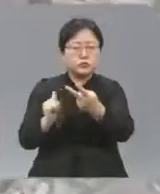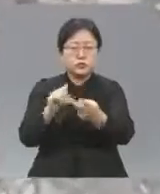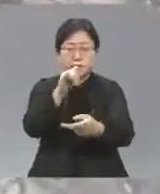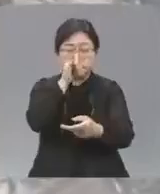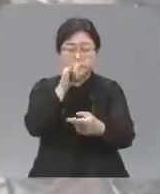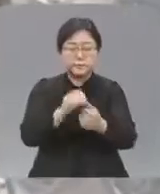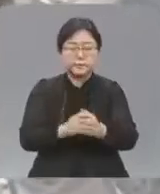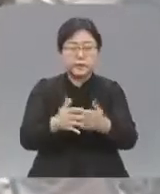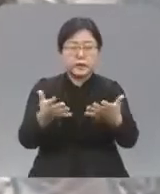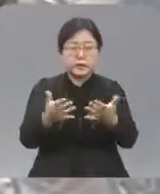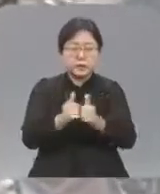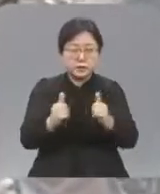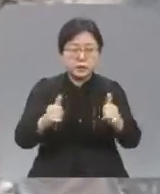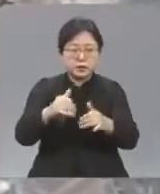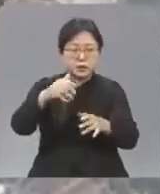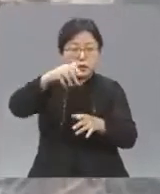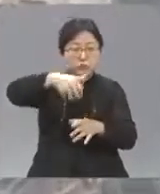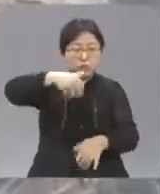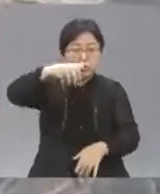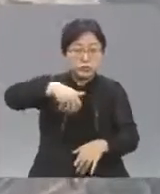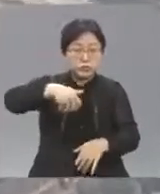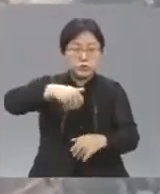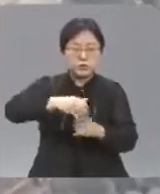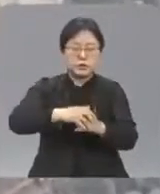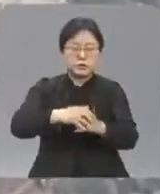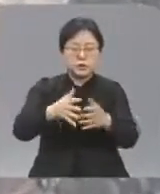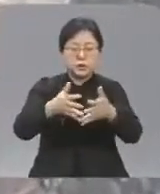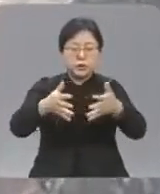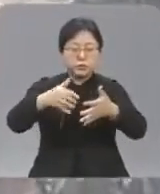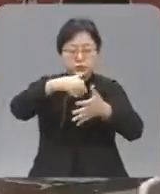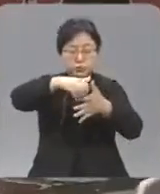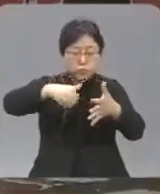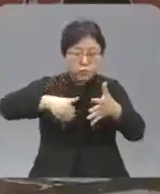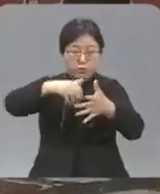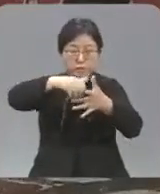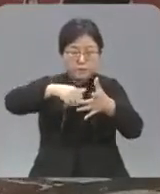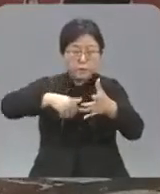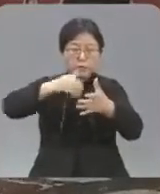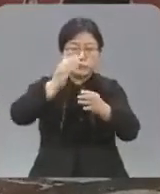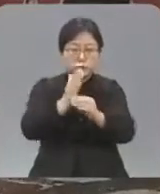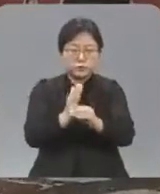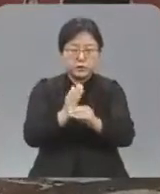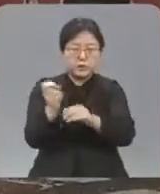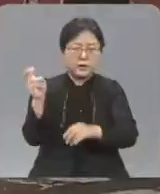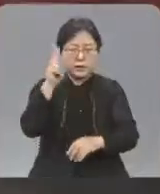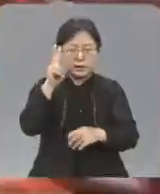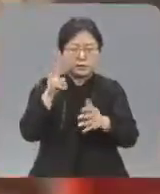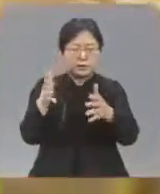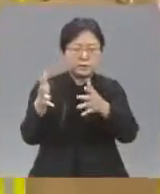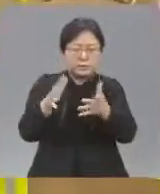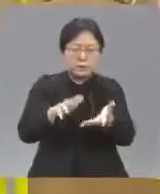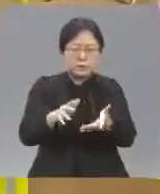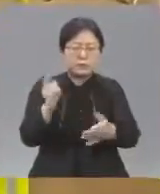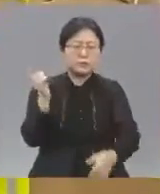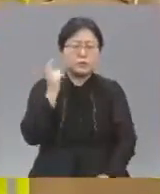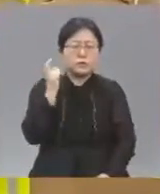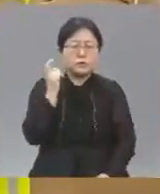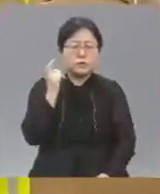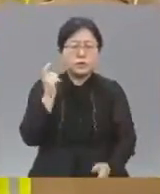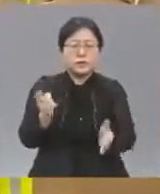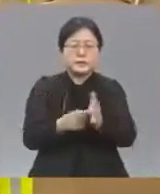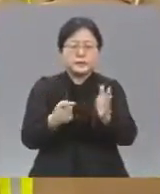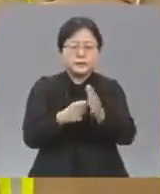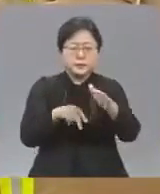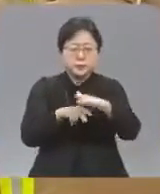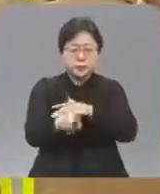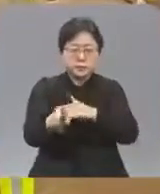있었습니다. 작업자들은 굴착기를 이용해 구조물을 조금씩 철거하는 작업을 하다가 갑자기 건물이 무너지는 소리를 듣고 급히